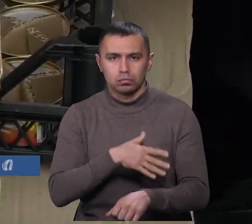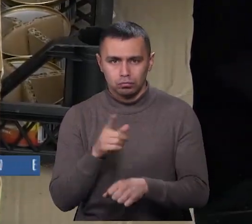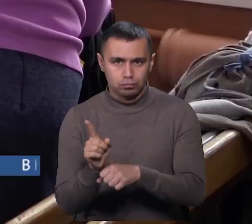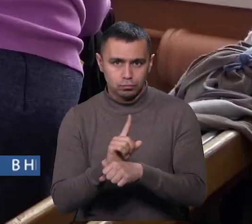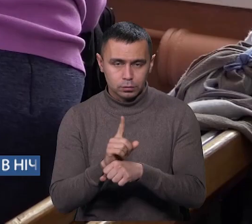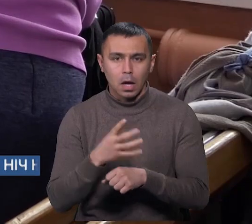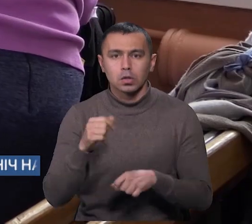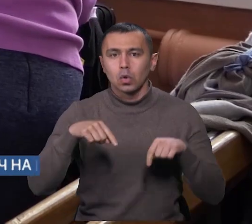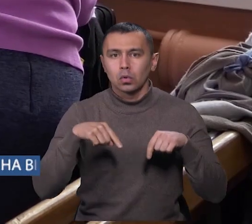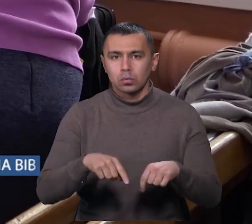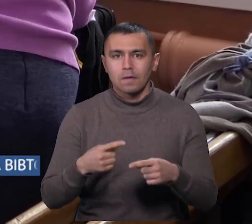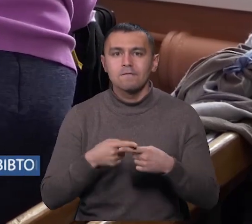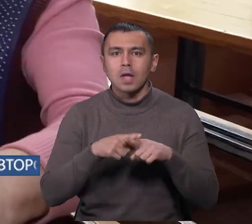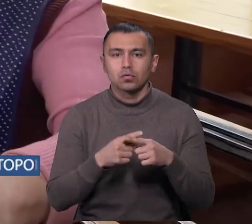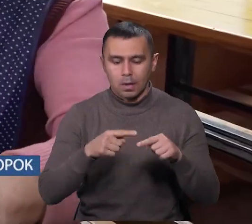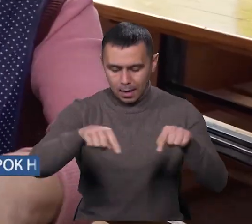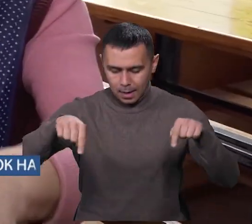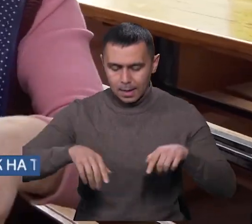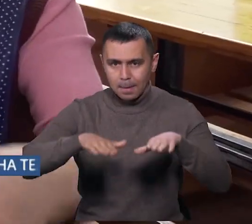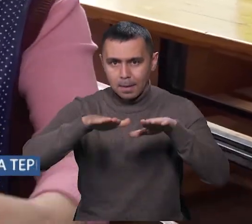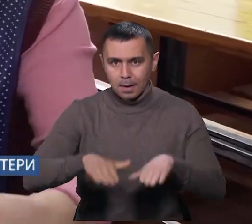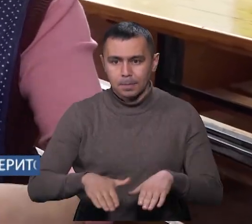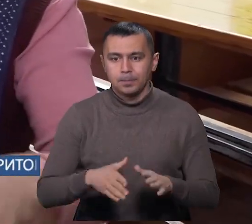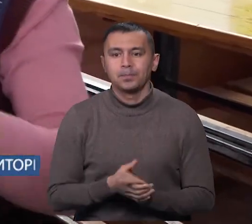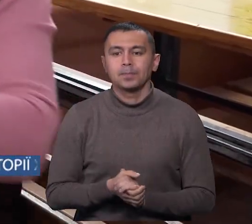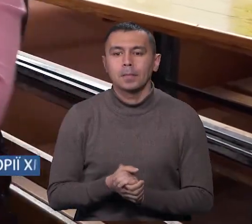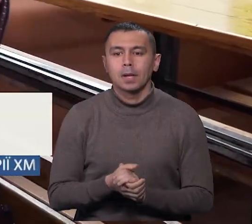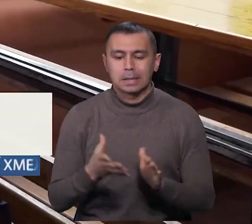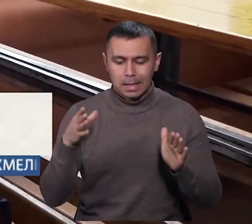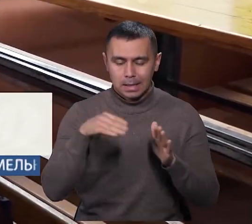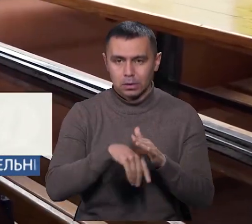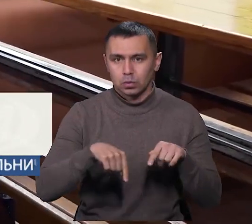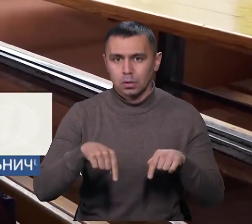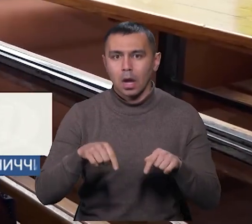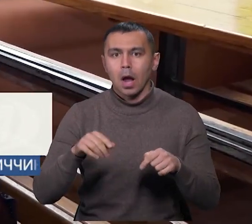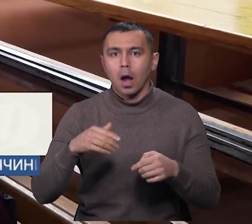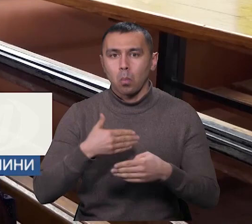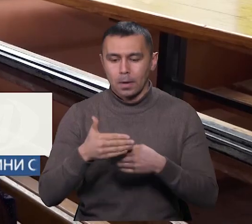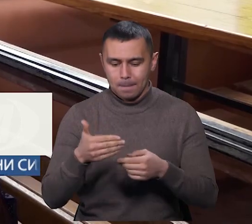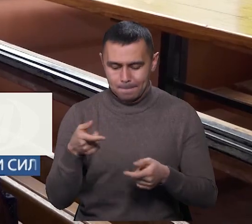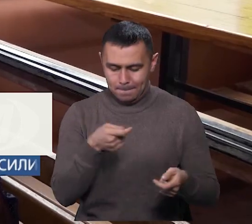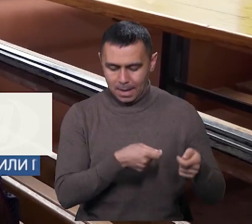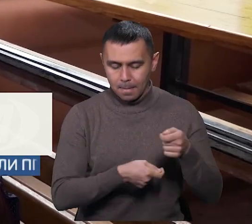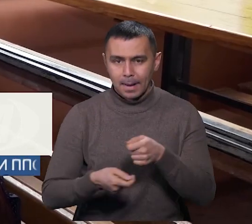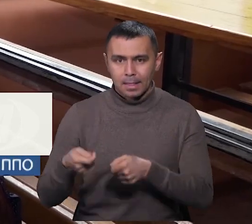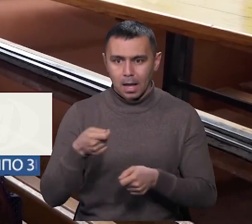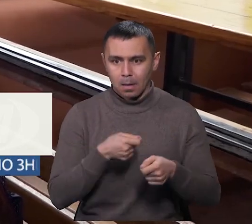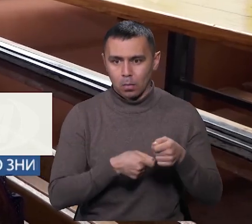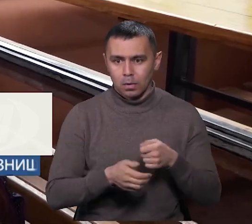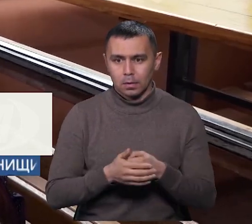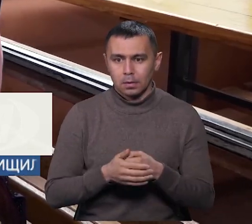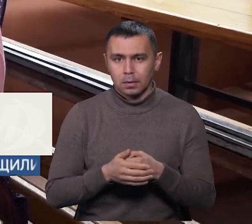ще тут в'яжуть килимки. «Заклали сюди, а потім переплітаємо.